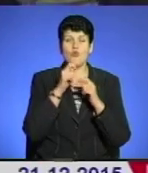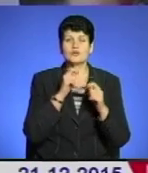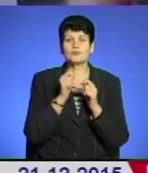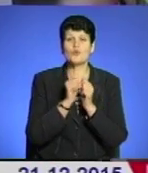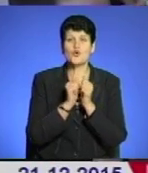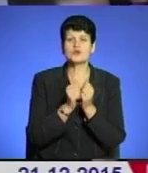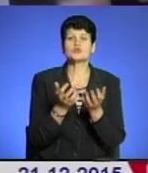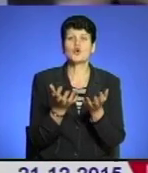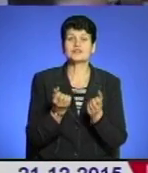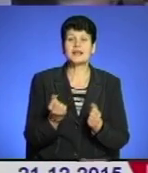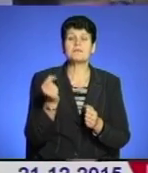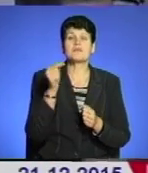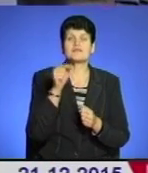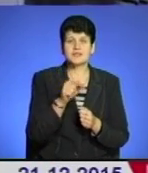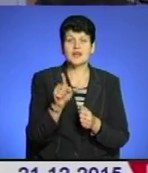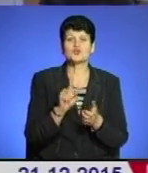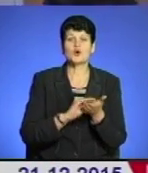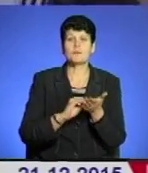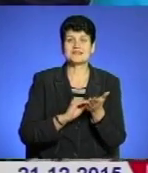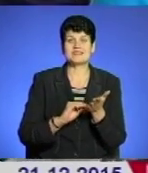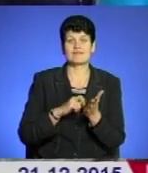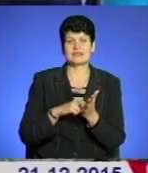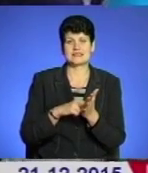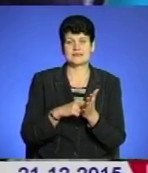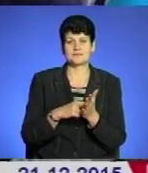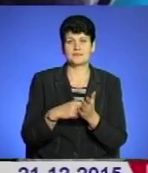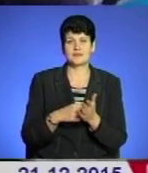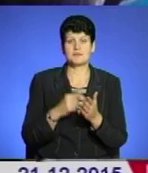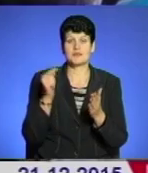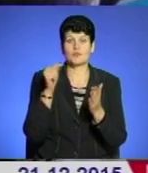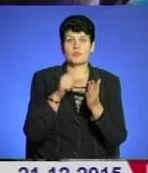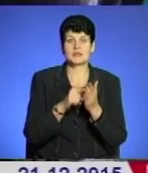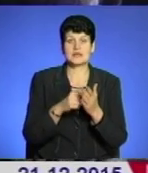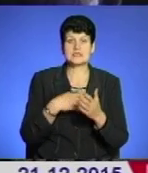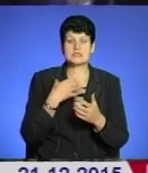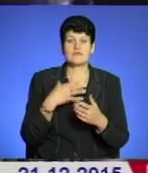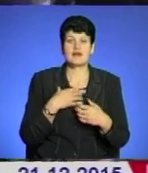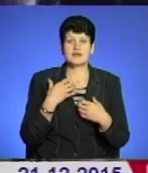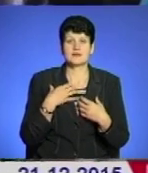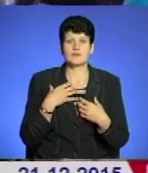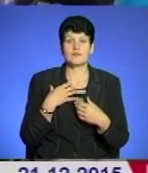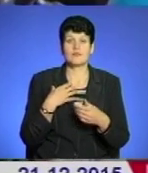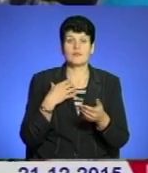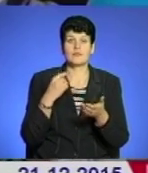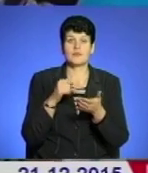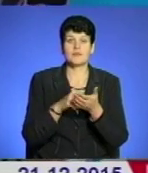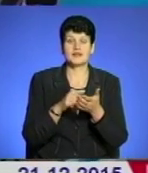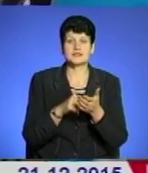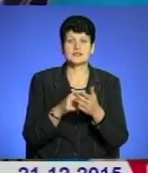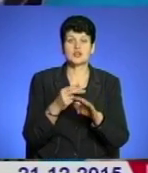кожен отримав те, про що писав у листі. Мені попались светри, попалися